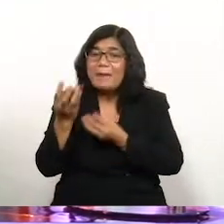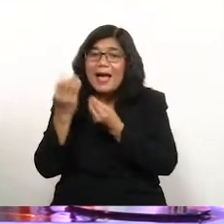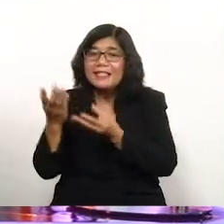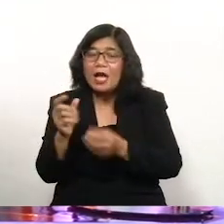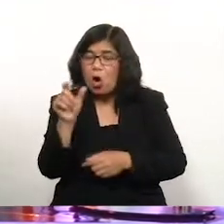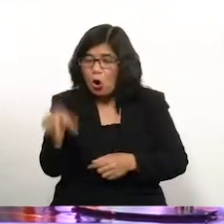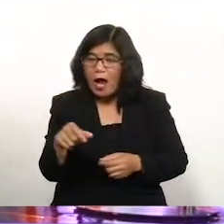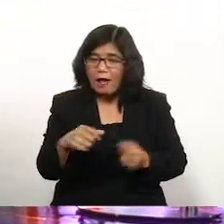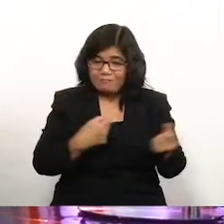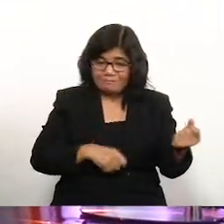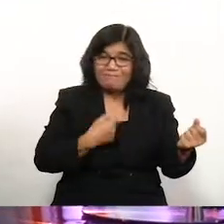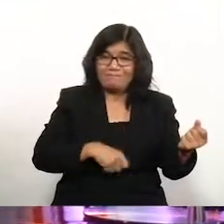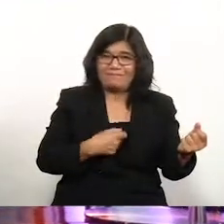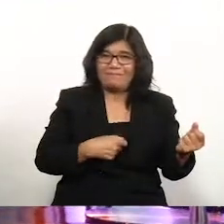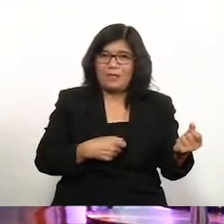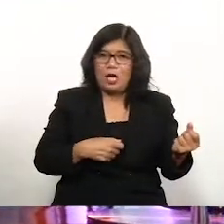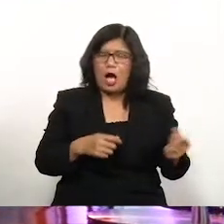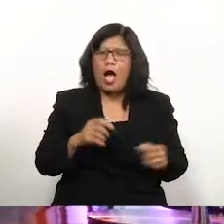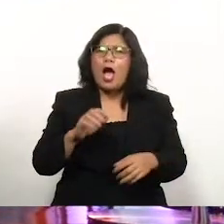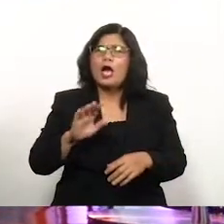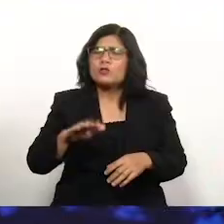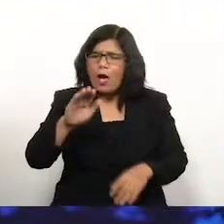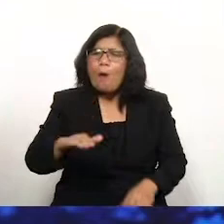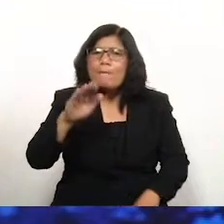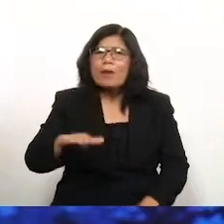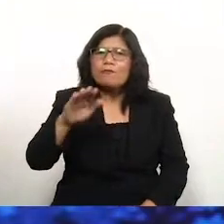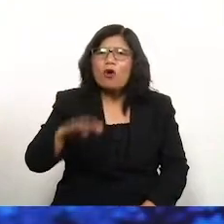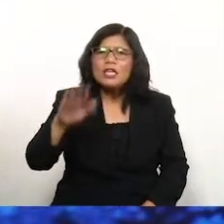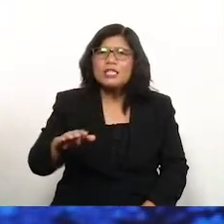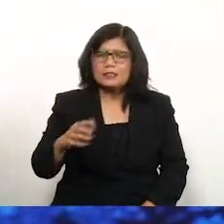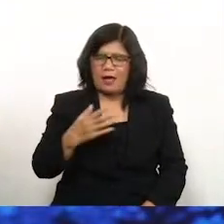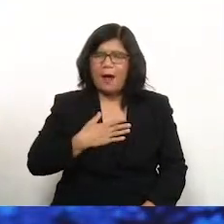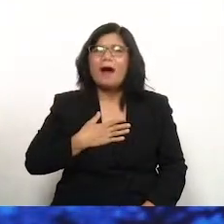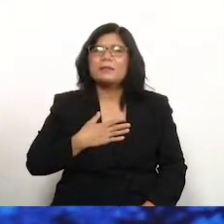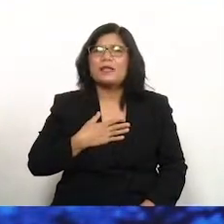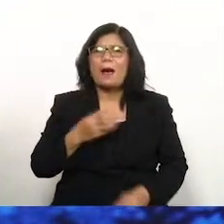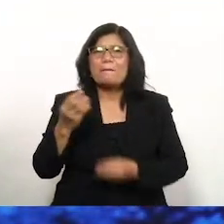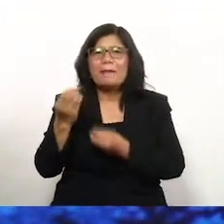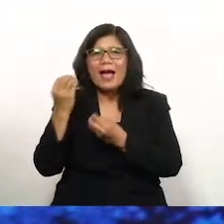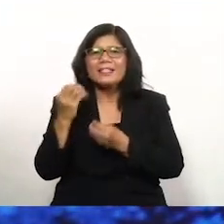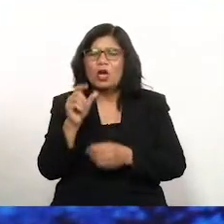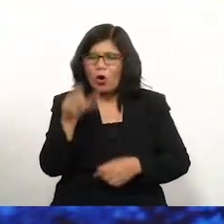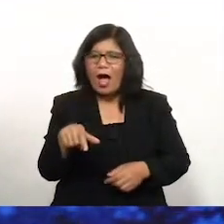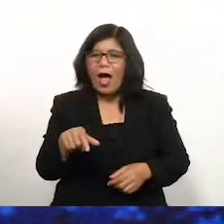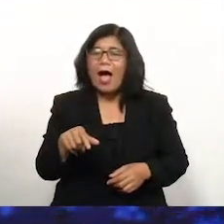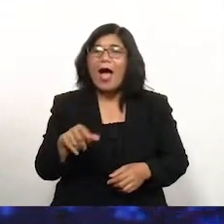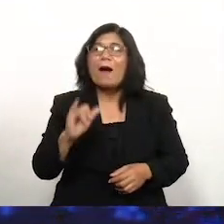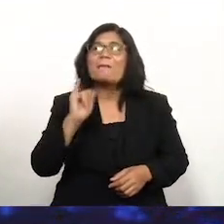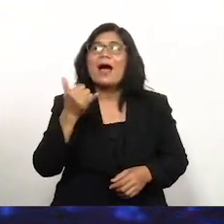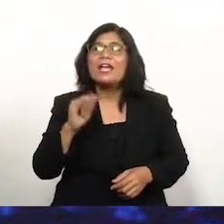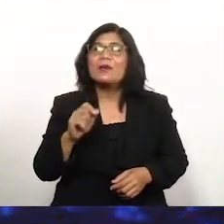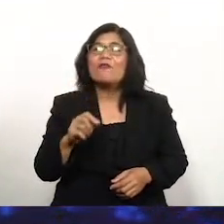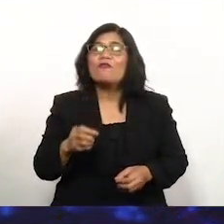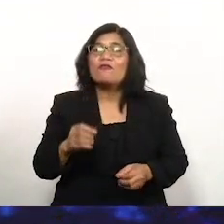Hai kalau saya bisa main voli Hai saya bisa mengajar orang main voli Hai kalau saya bisa